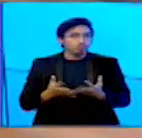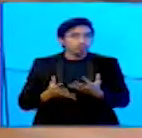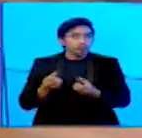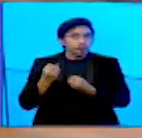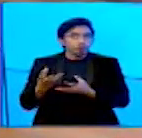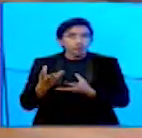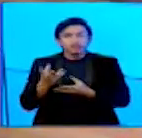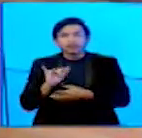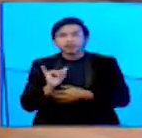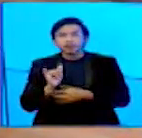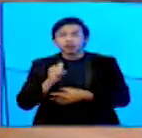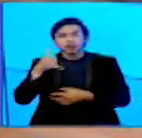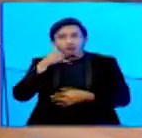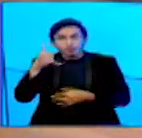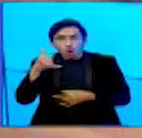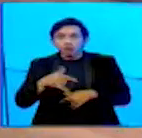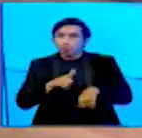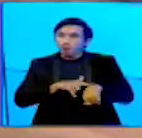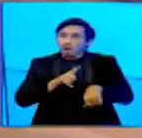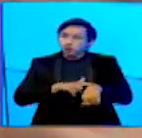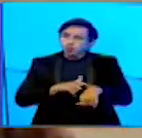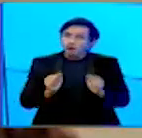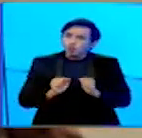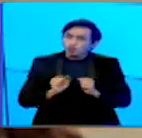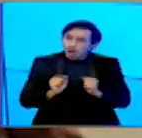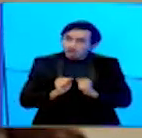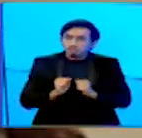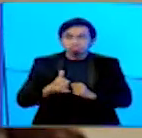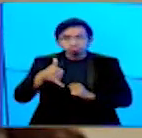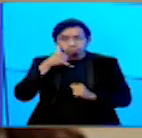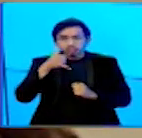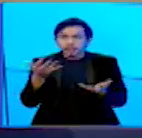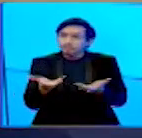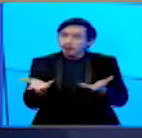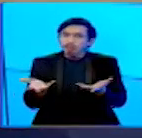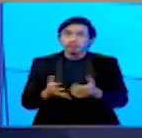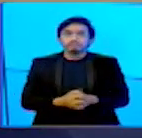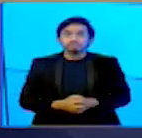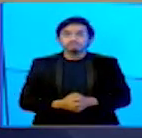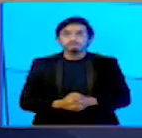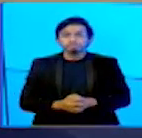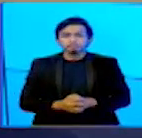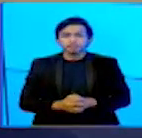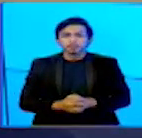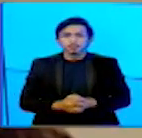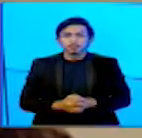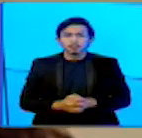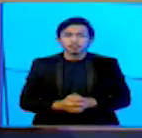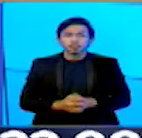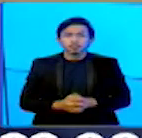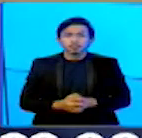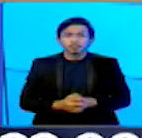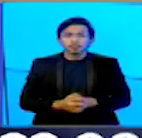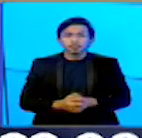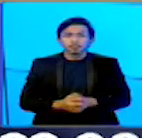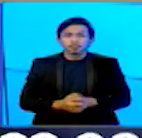warga negara Indonesia yang membutuhkan bantuan disana pak Oh ya hotline KBRI ankara dapat